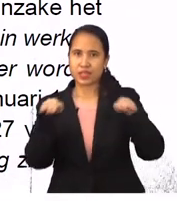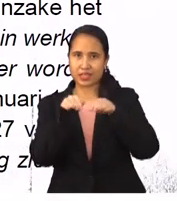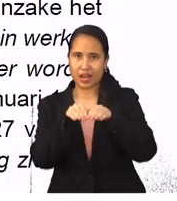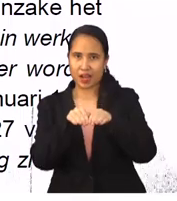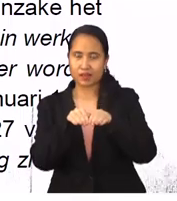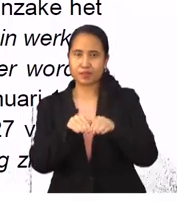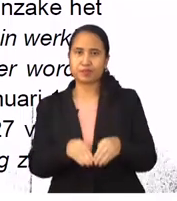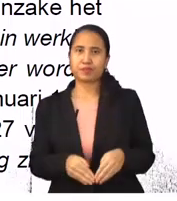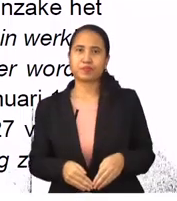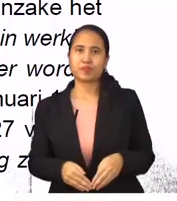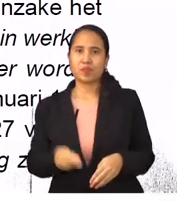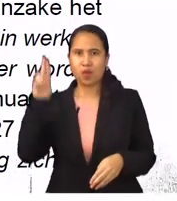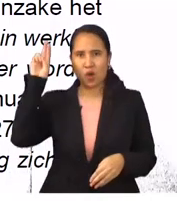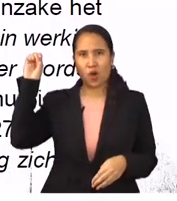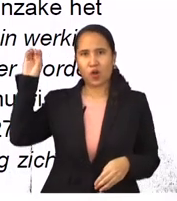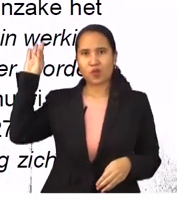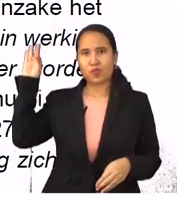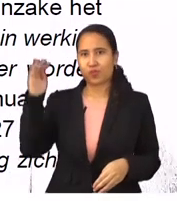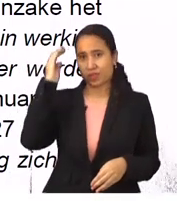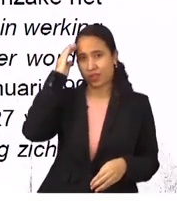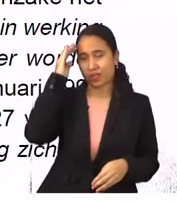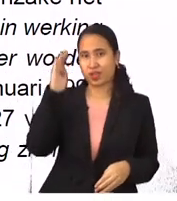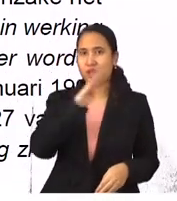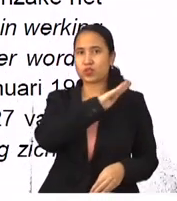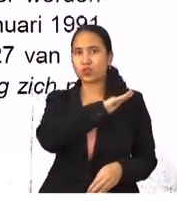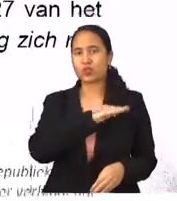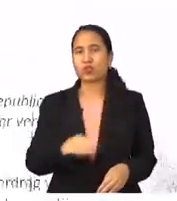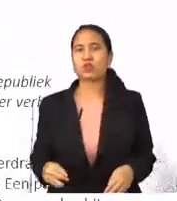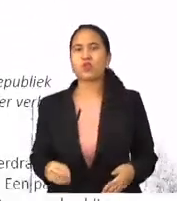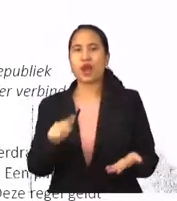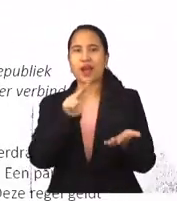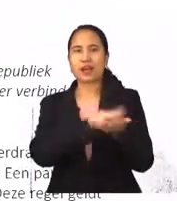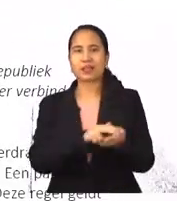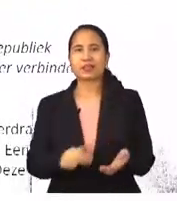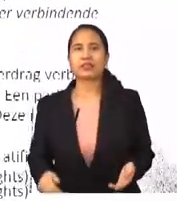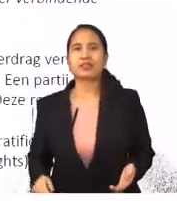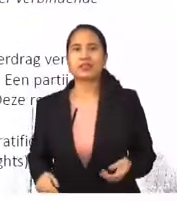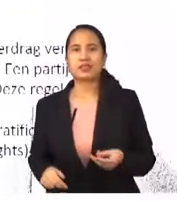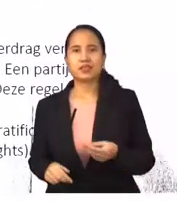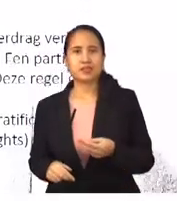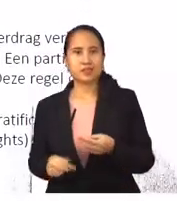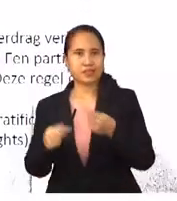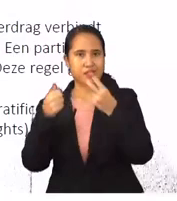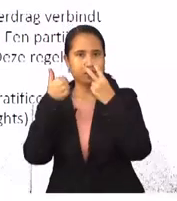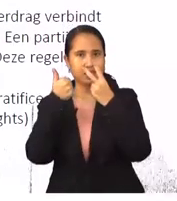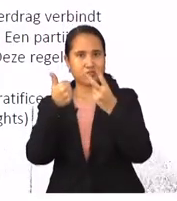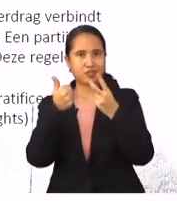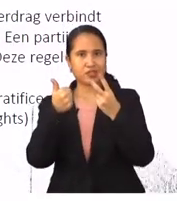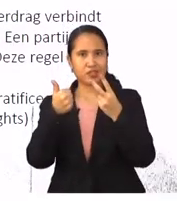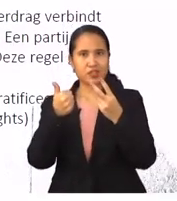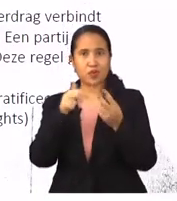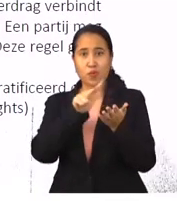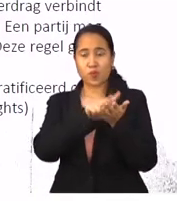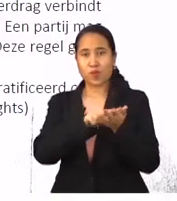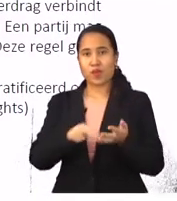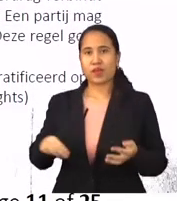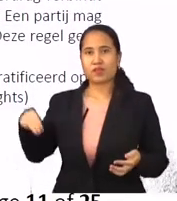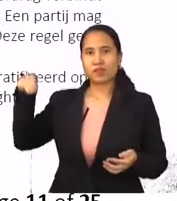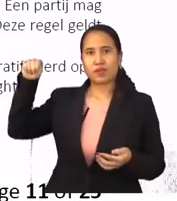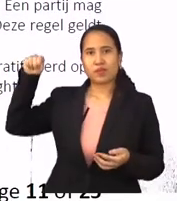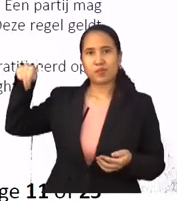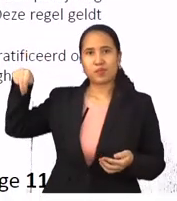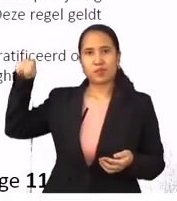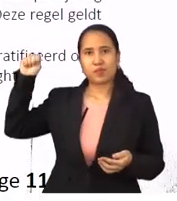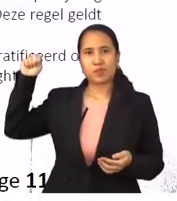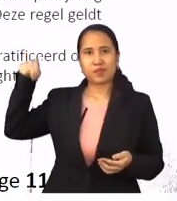haar overweging mee dat artikel 26 van het Verdrag van Wenen in zaken het verdragenrecht uitgaat van de